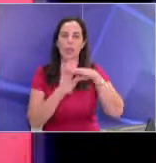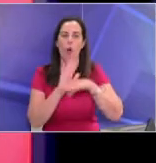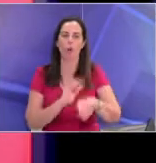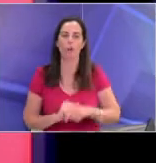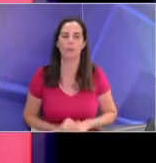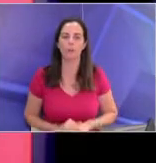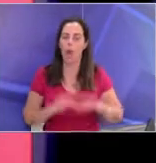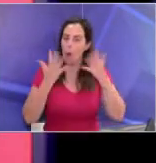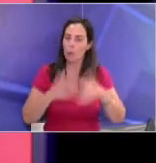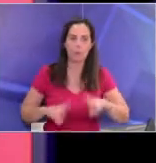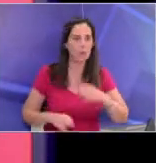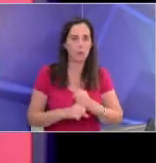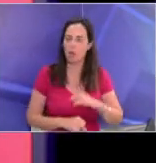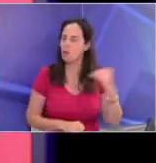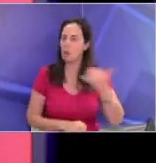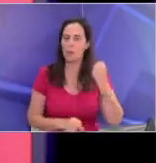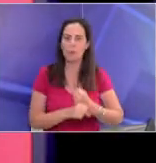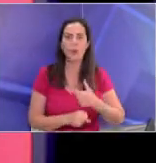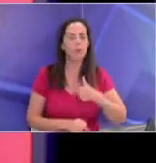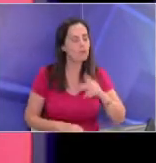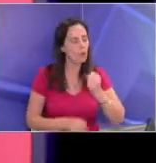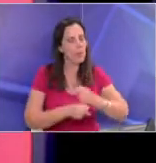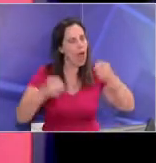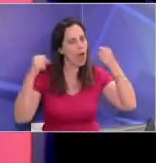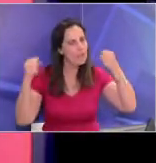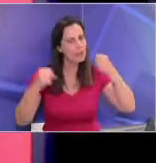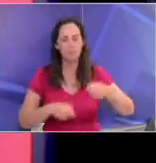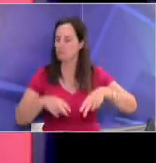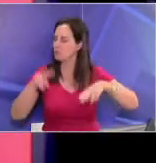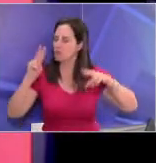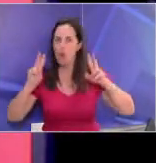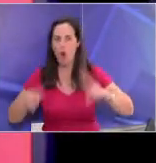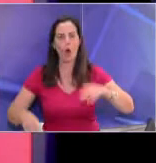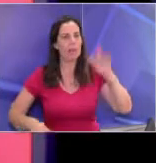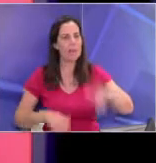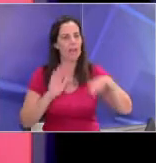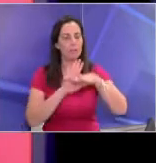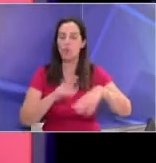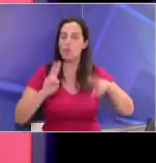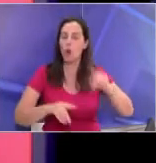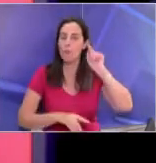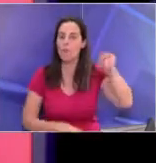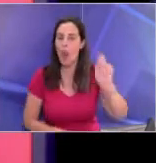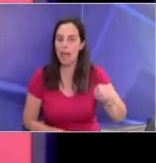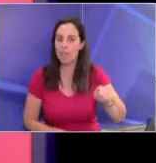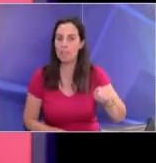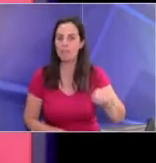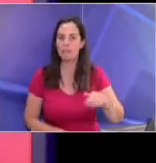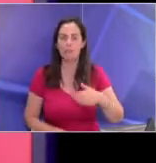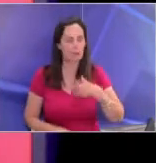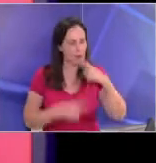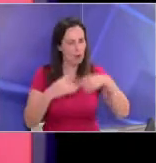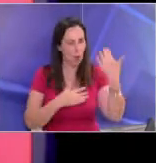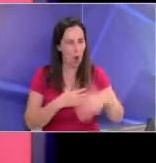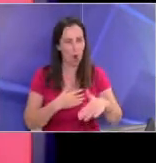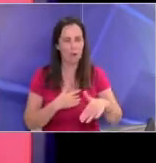החוק הזה. האומנים יכולים לעשות מה שהם תמיד עושים, יכולים לצאת להפגין, הם יכולים להתנגד לחוק, הם יכולים לעלות לכנסת. אנחנו מנענו בשנה האחרונה,